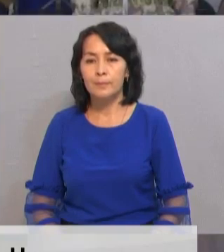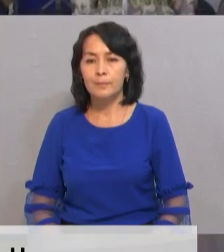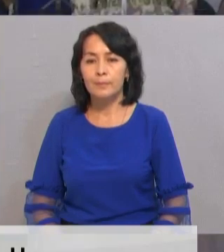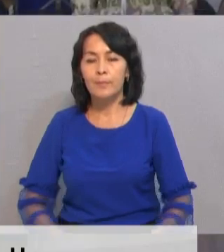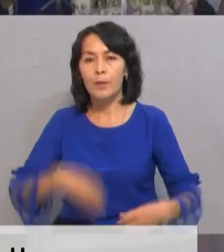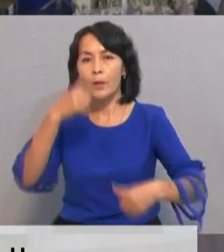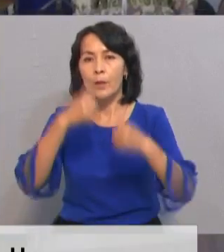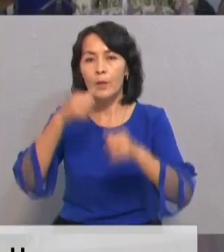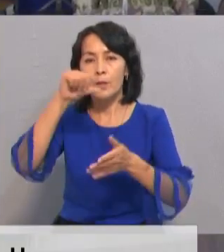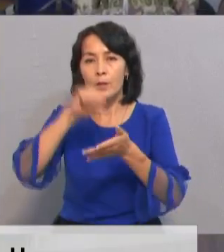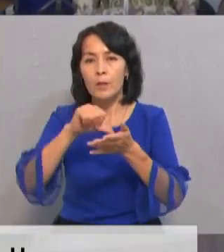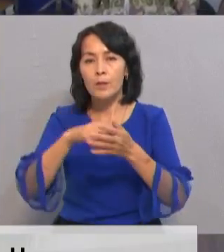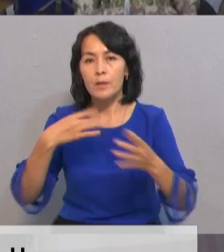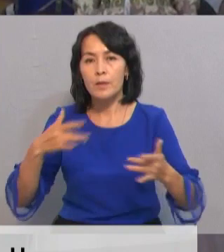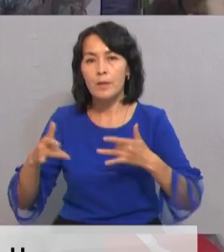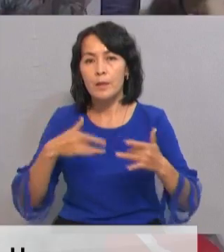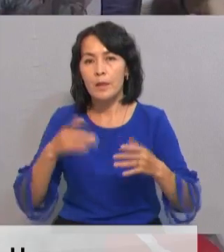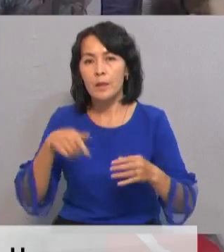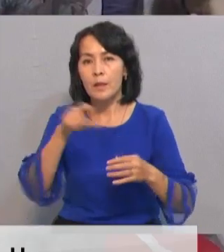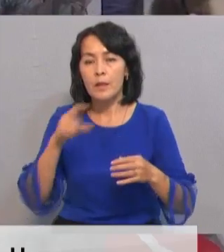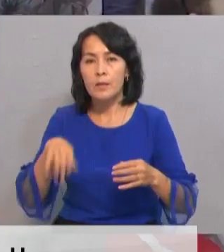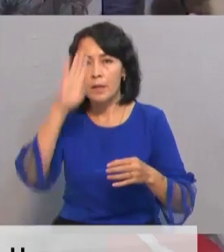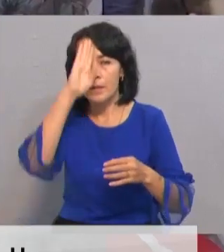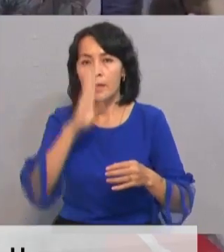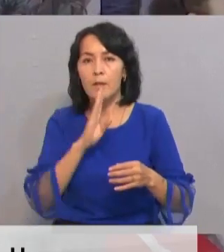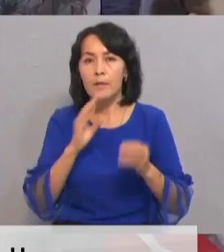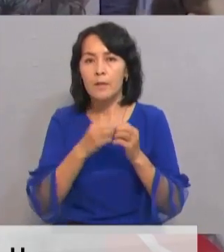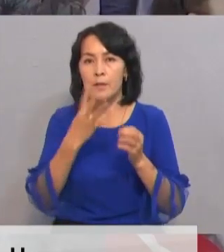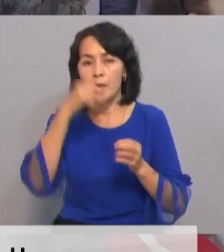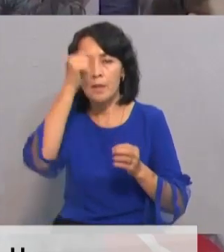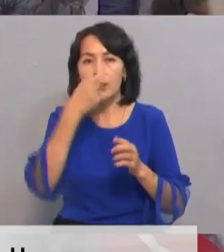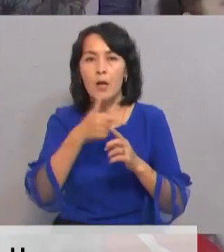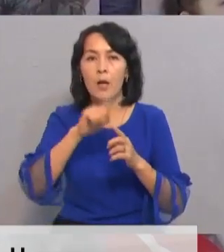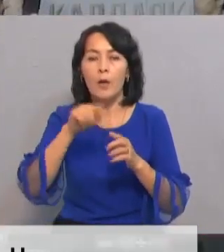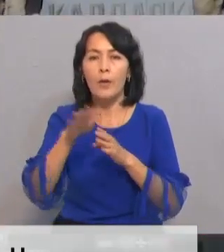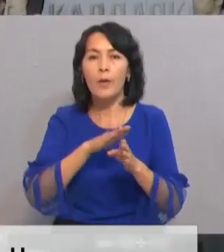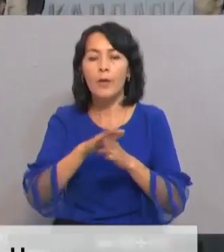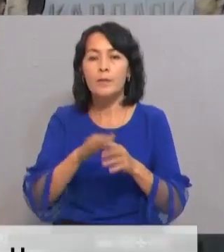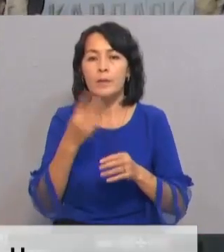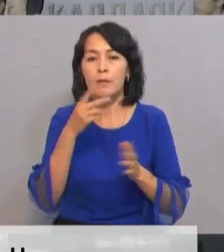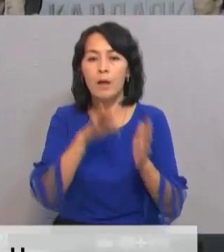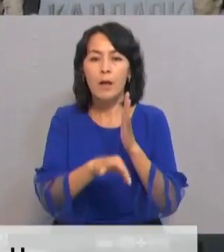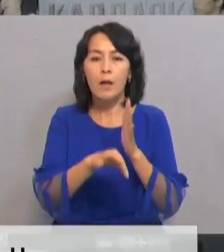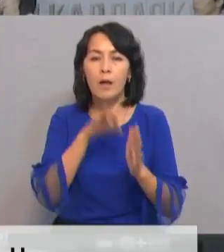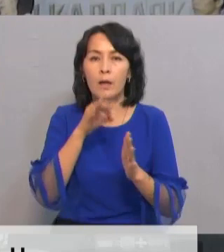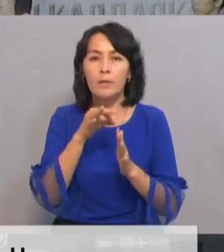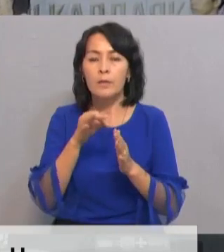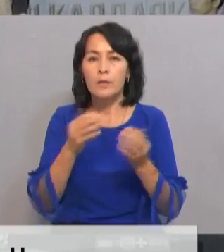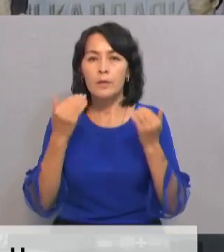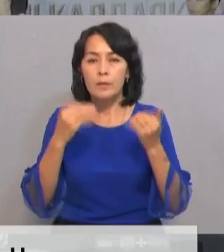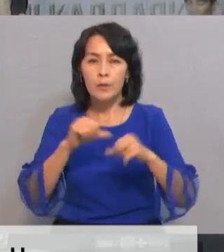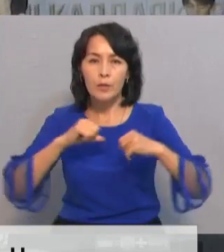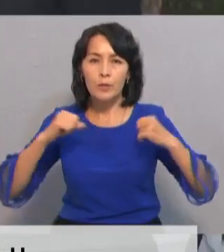В конкурсе приняли участие талантливые юноши и девушки с 14 лет, которые прошли два отборочных этапа. Сегодня